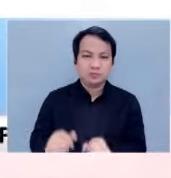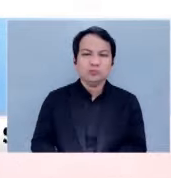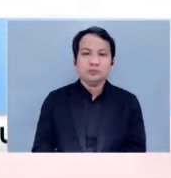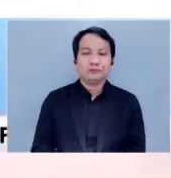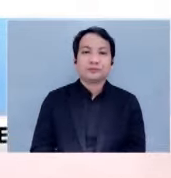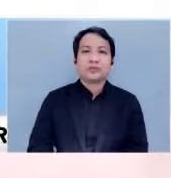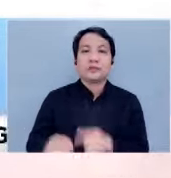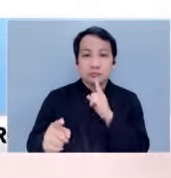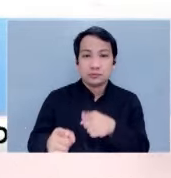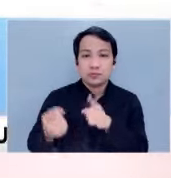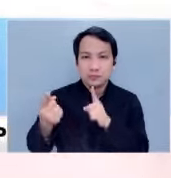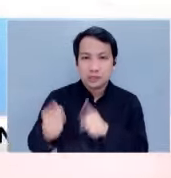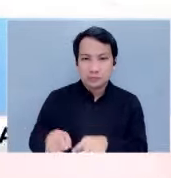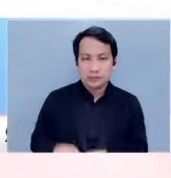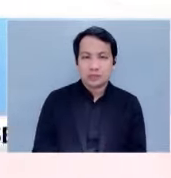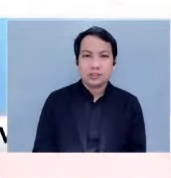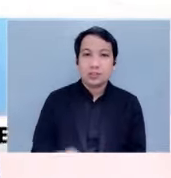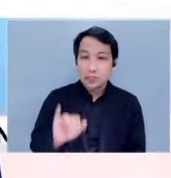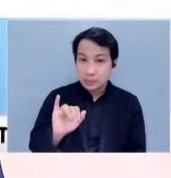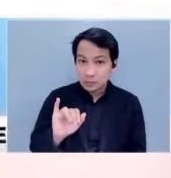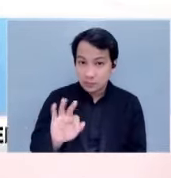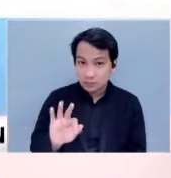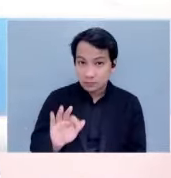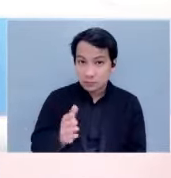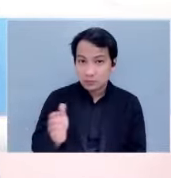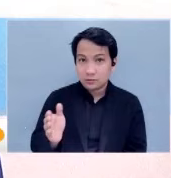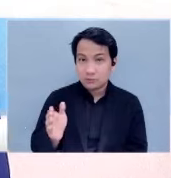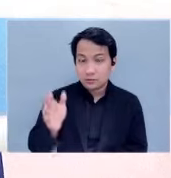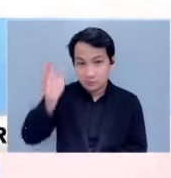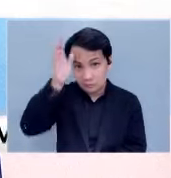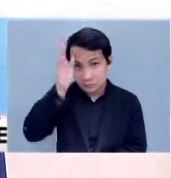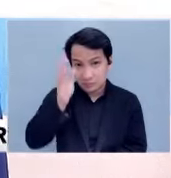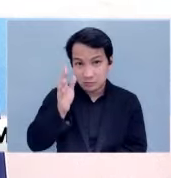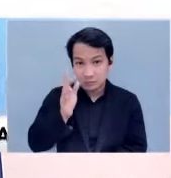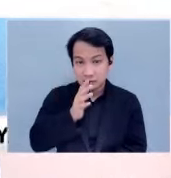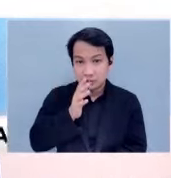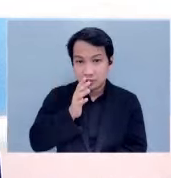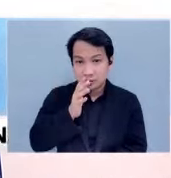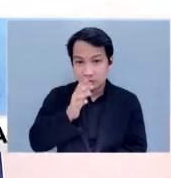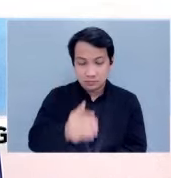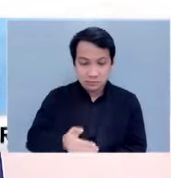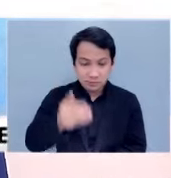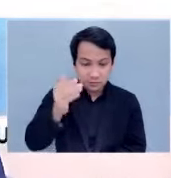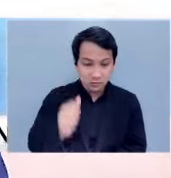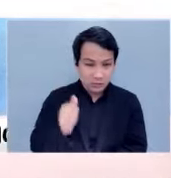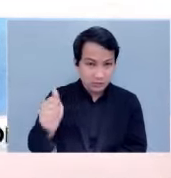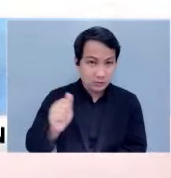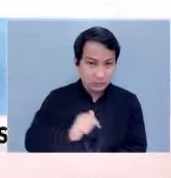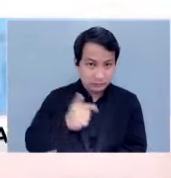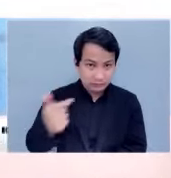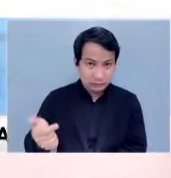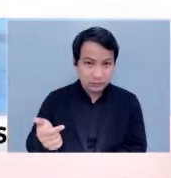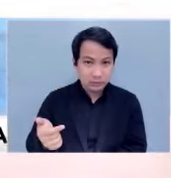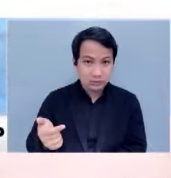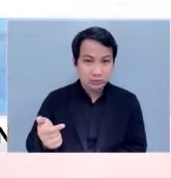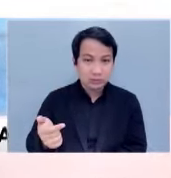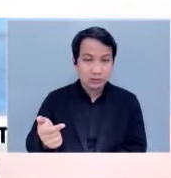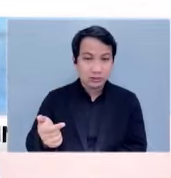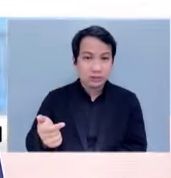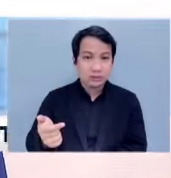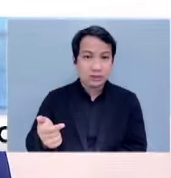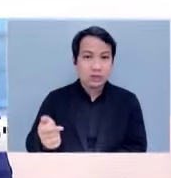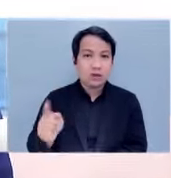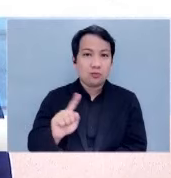yan. Kapag yung mga relatives ay ayaw, pero sa hierarchy sila yung susunod, magpo-fall under yon sa